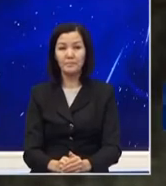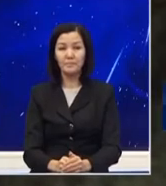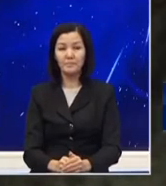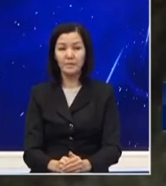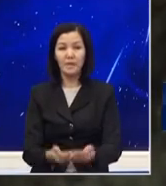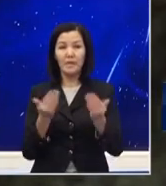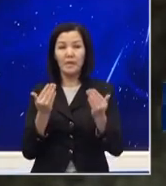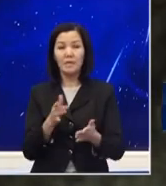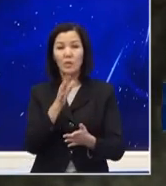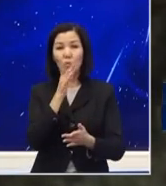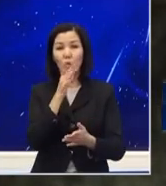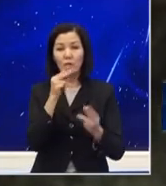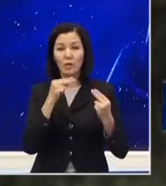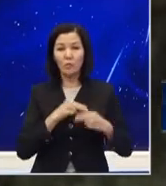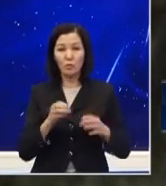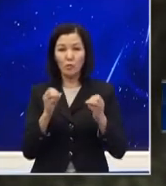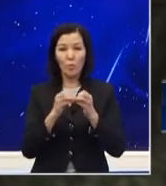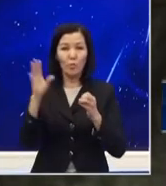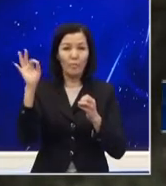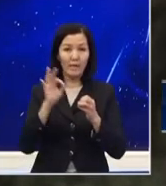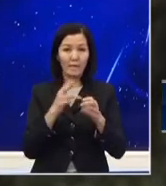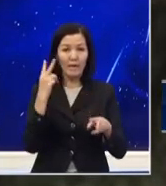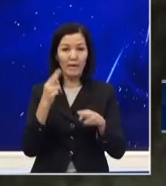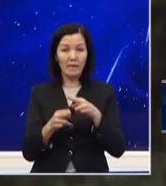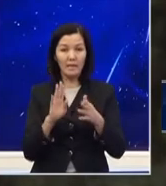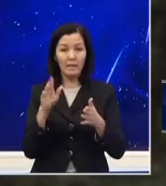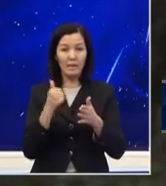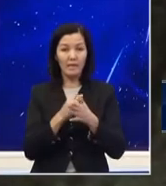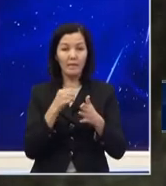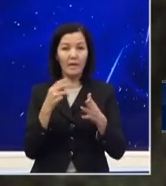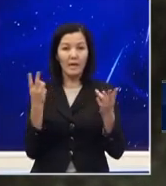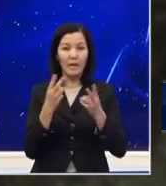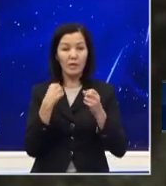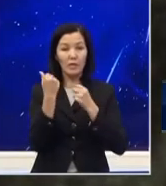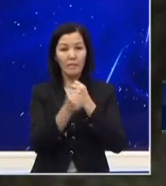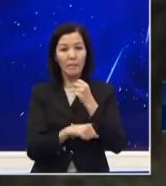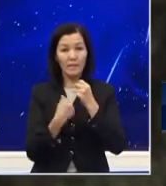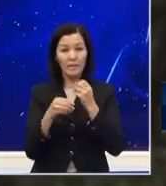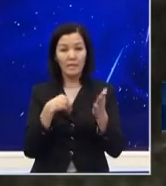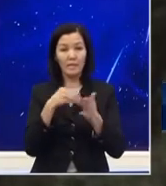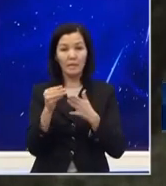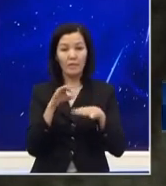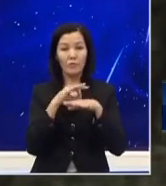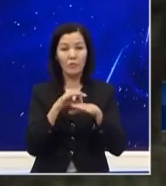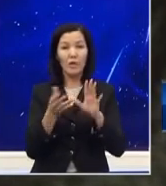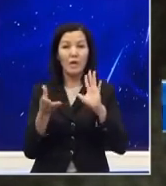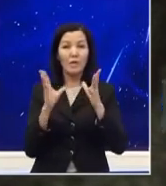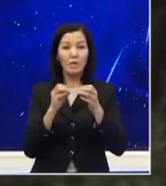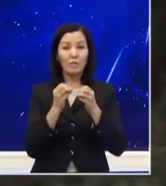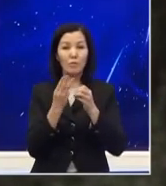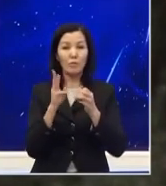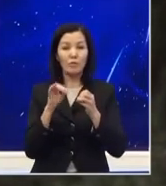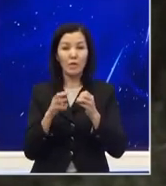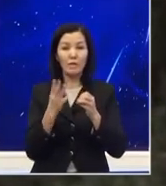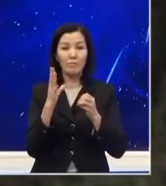выполнено. Қазіргі уақытта жұмыстың 10% аяқталды. Негізінен қажетті материалды сатып алу жұмыстары жүргізілуде. Жалпы 13 шақырым